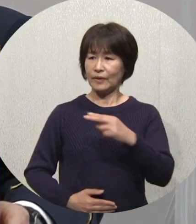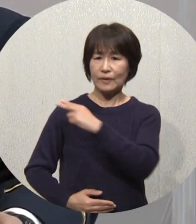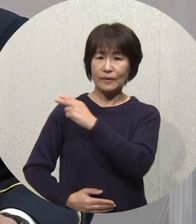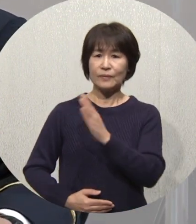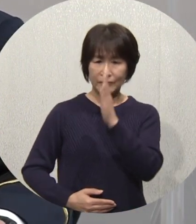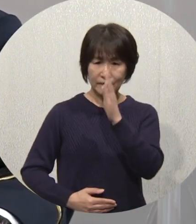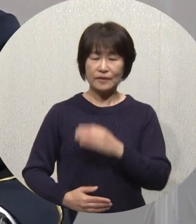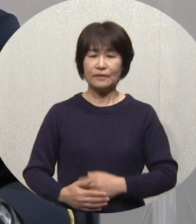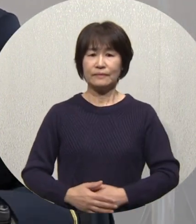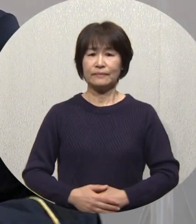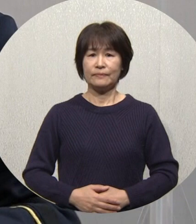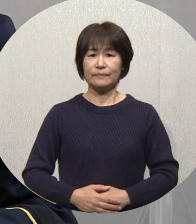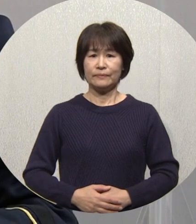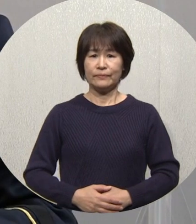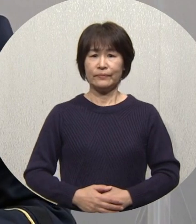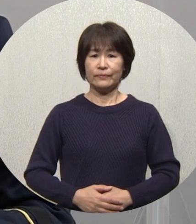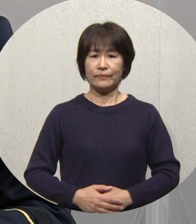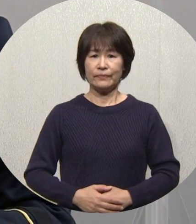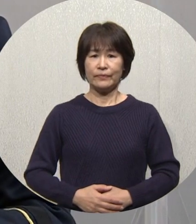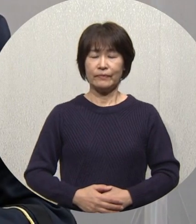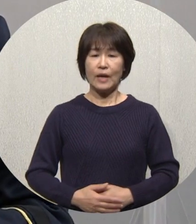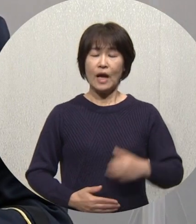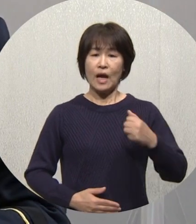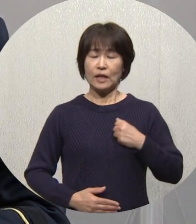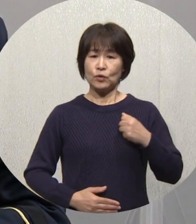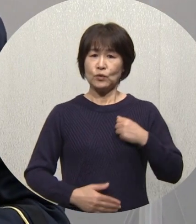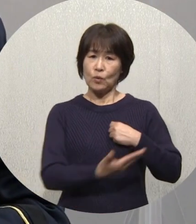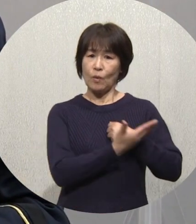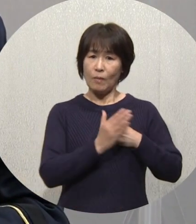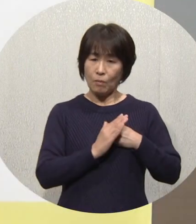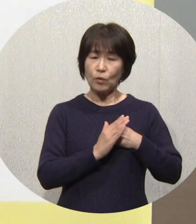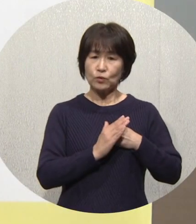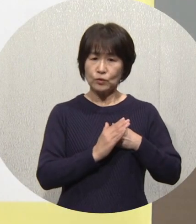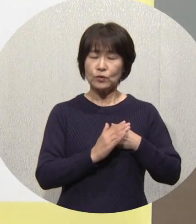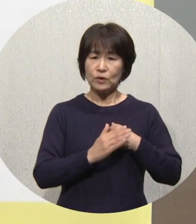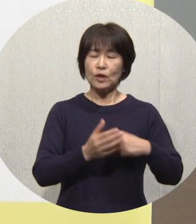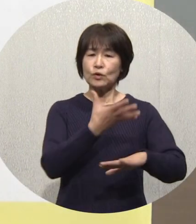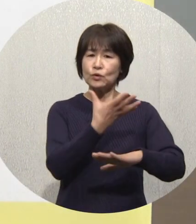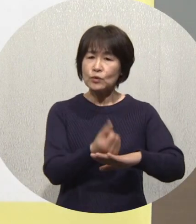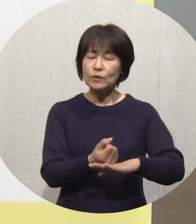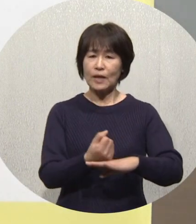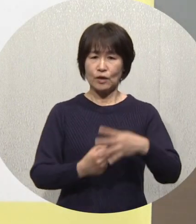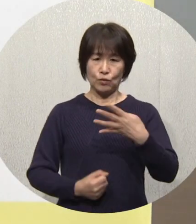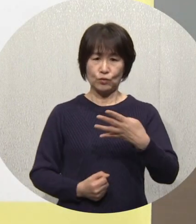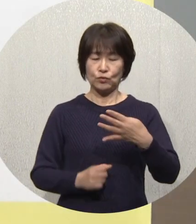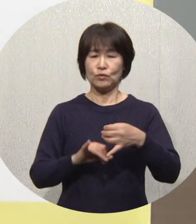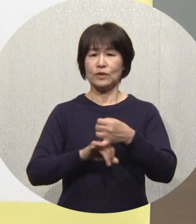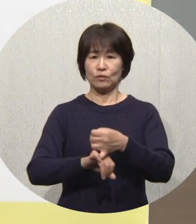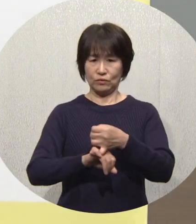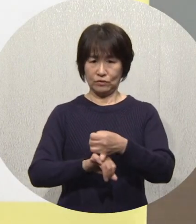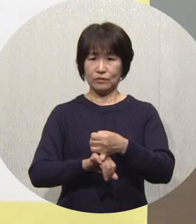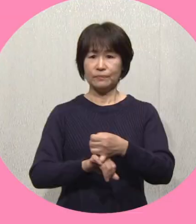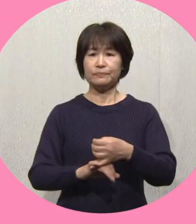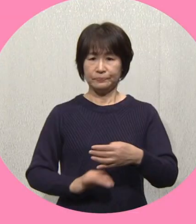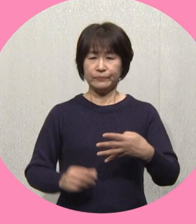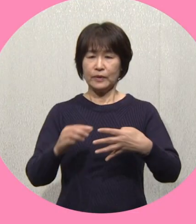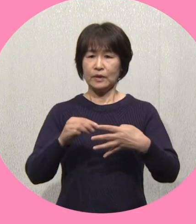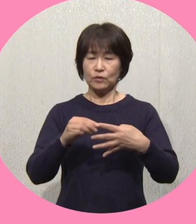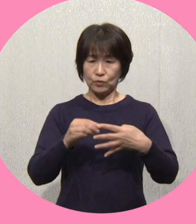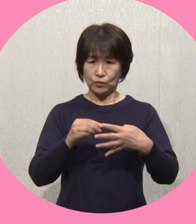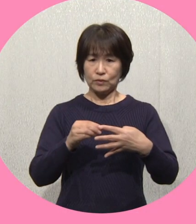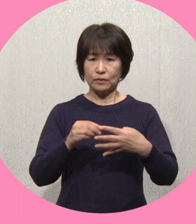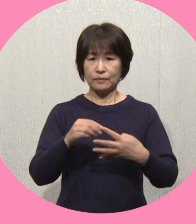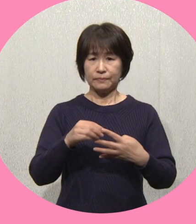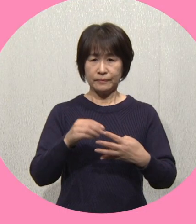こちらを見てください。 はい、 火災から命を守るための4つの習慣、こちらを守っていただければと思います。